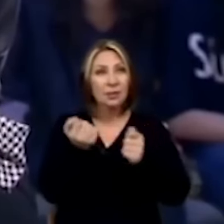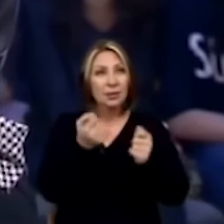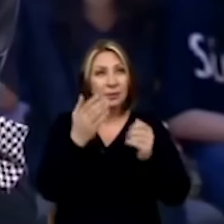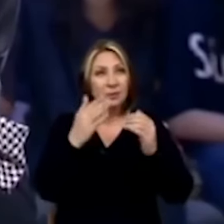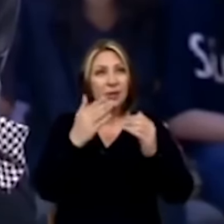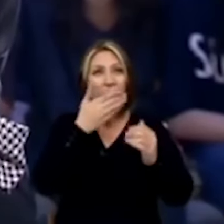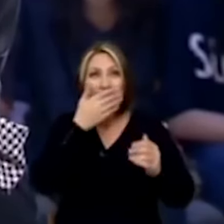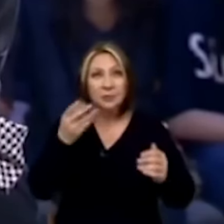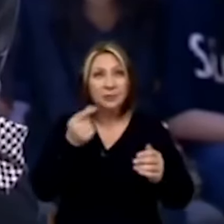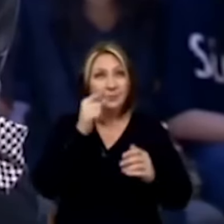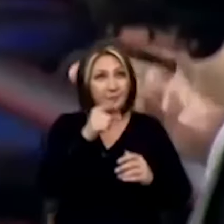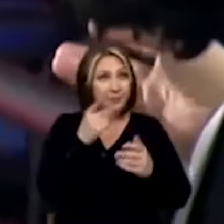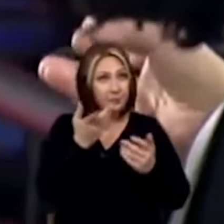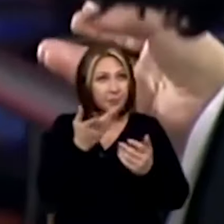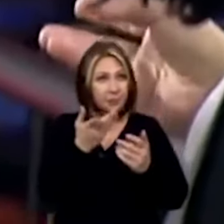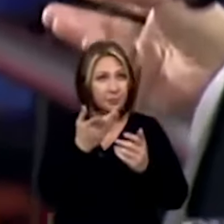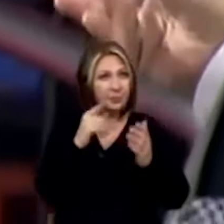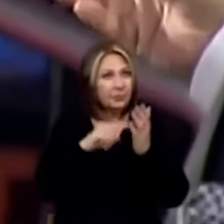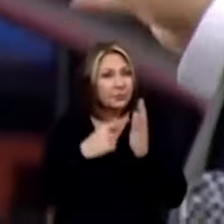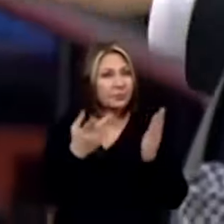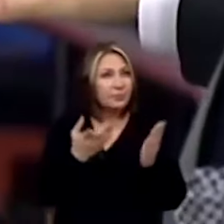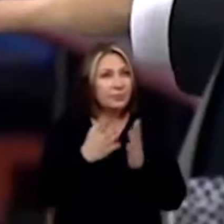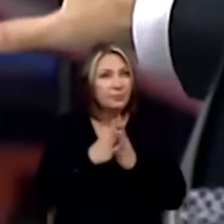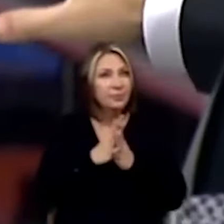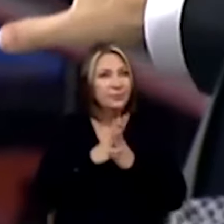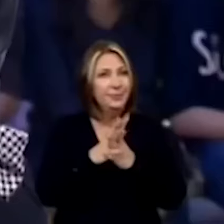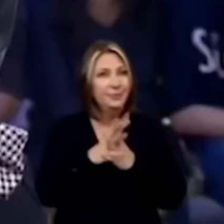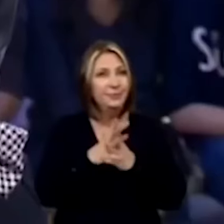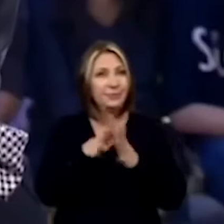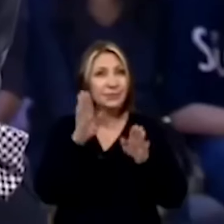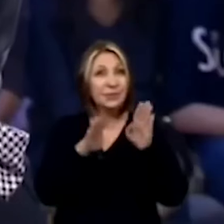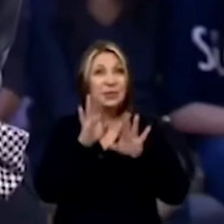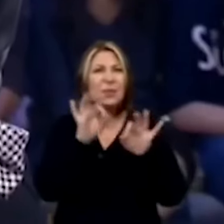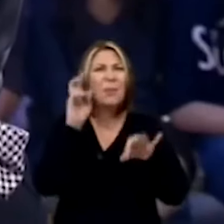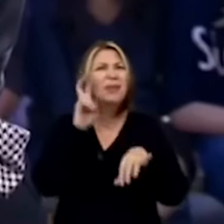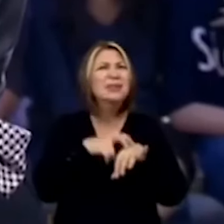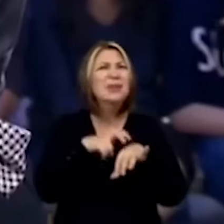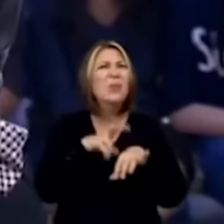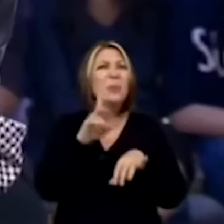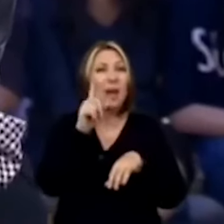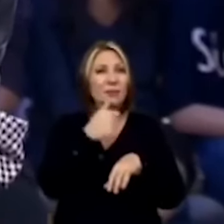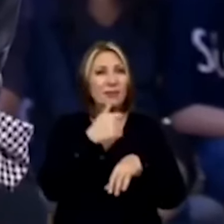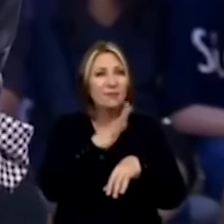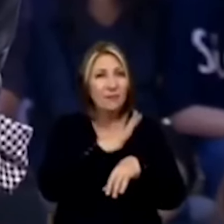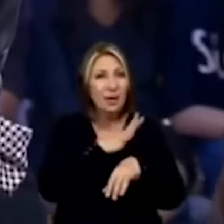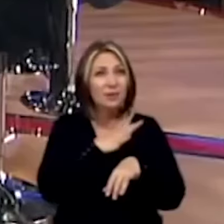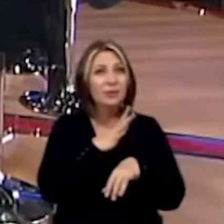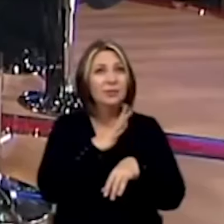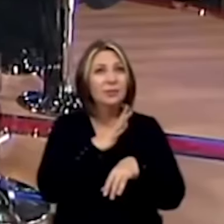dağa kaldırıyor. O mu reklamın şeyi, amacı? Ya özür dilerim reklamı tam olarak hatırlamıyorum. Bir adam var.